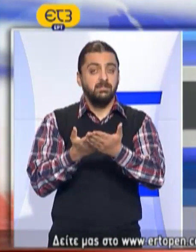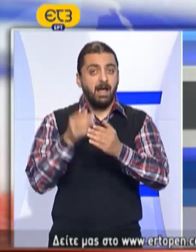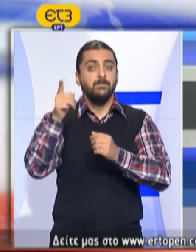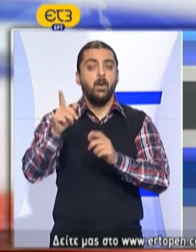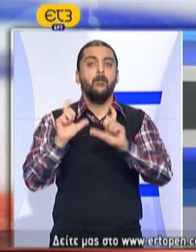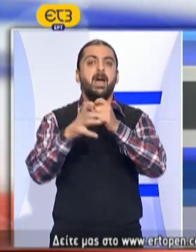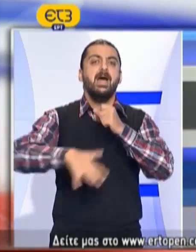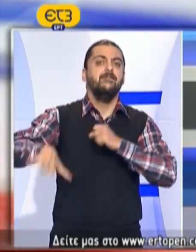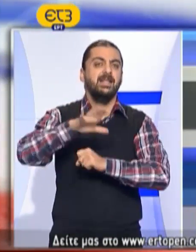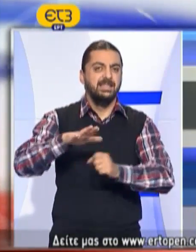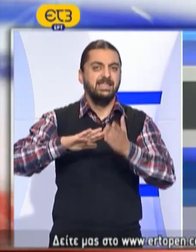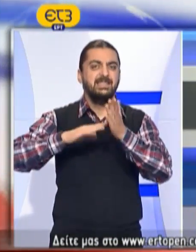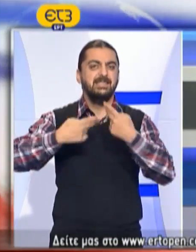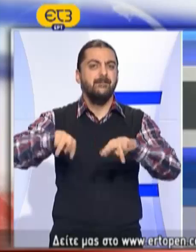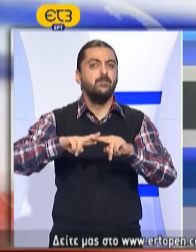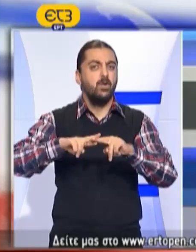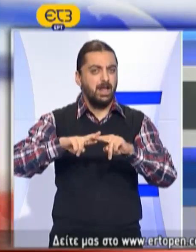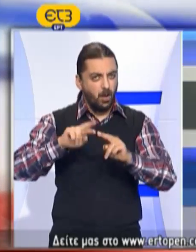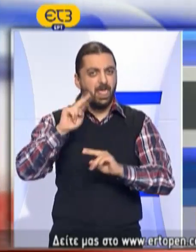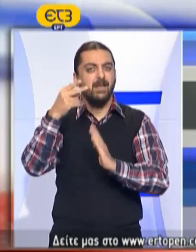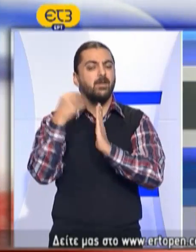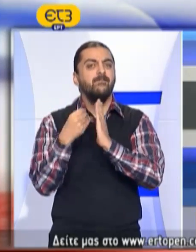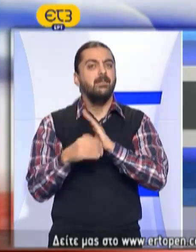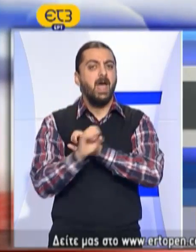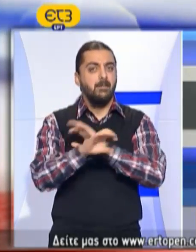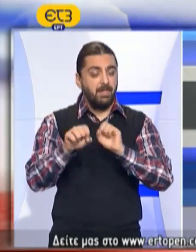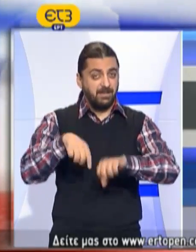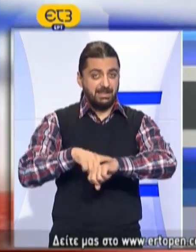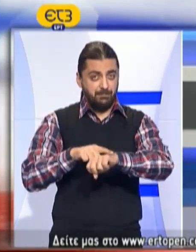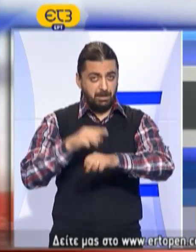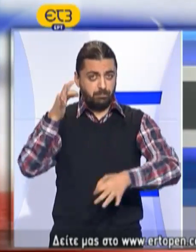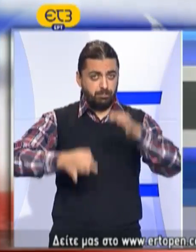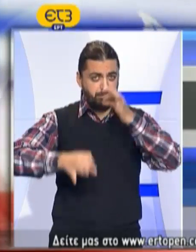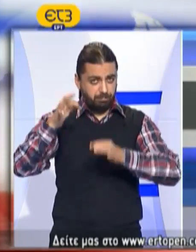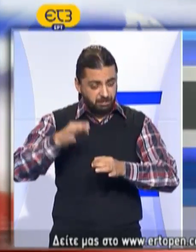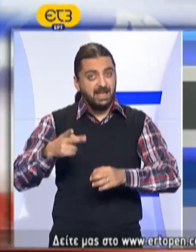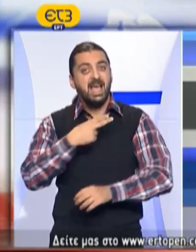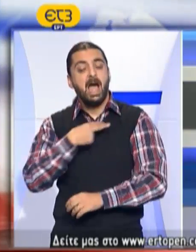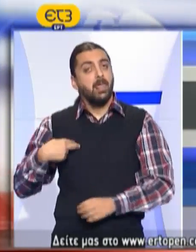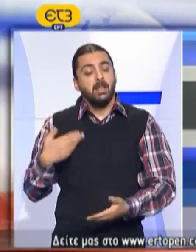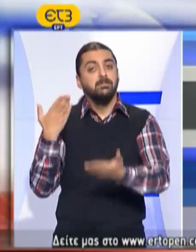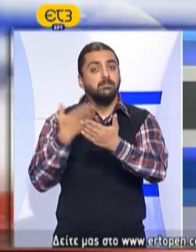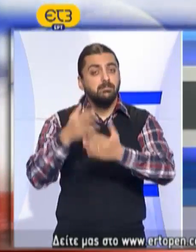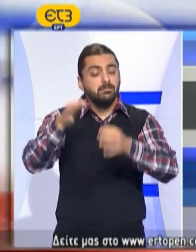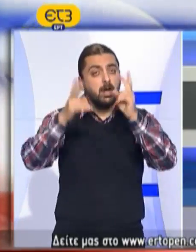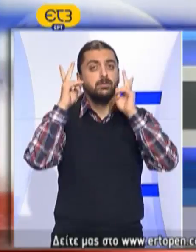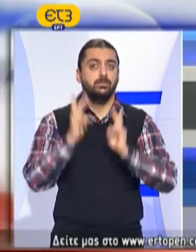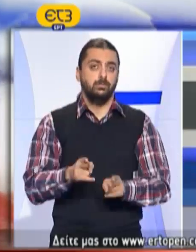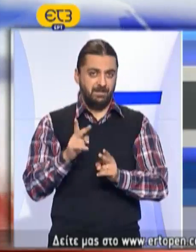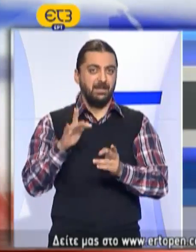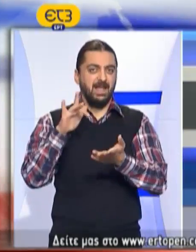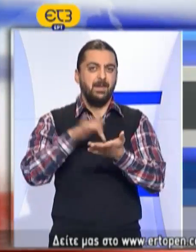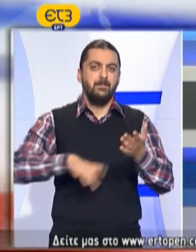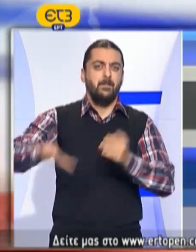Ανώτερου Περιφερειακού Υπηρεσιακού Συμβουλίου της Δευτεροβάθμιας Εκπαίδευσης της Περιφερειακής Διευθύνσης Κεντρικής Μακεδονίας, που